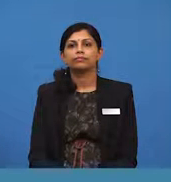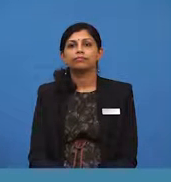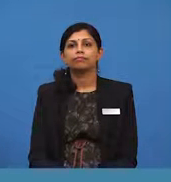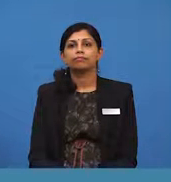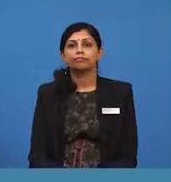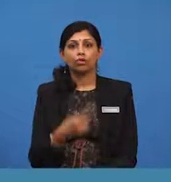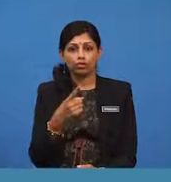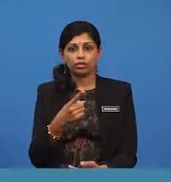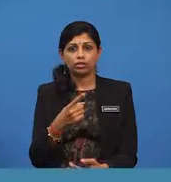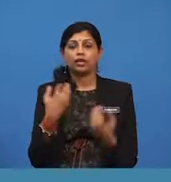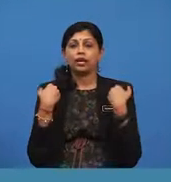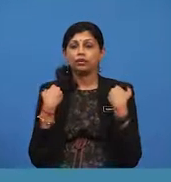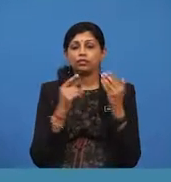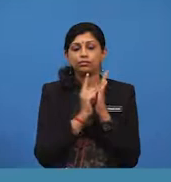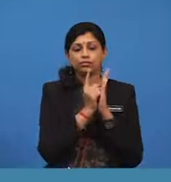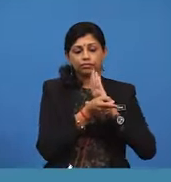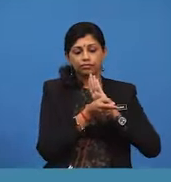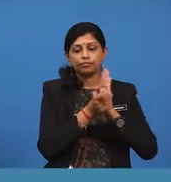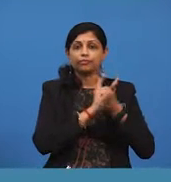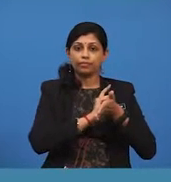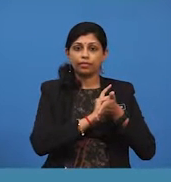menunjukkan bahawa arus teraruh.